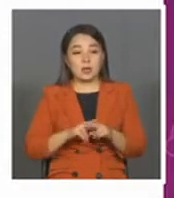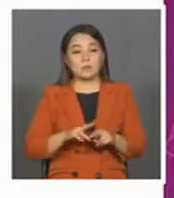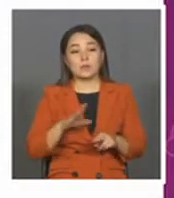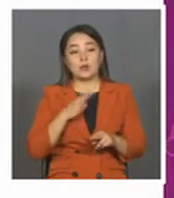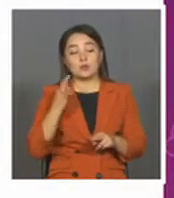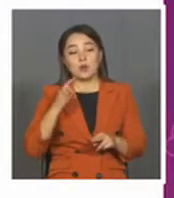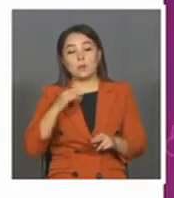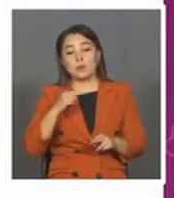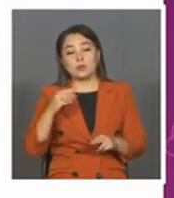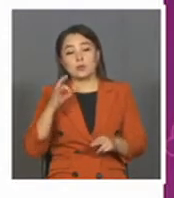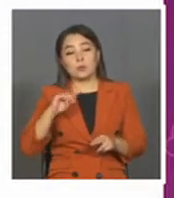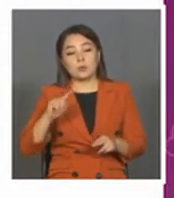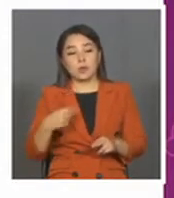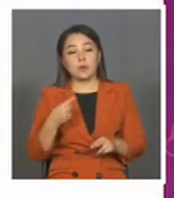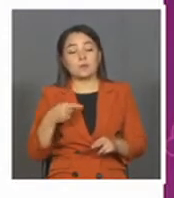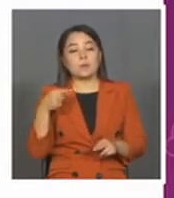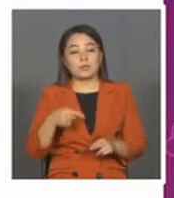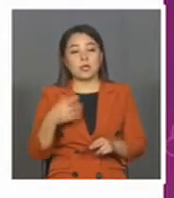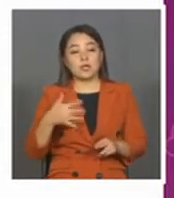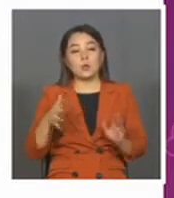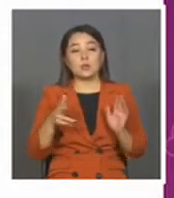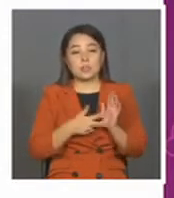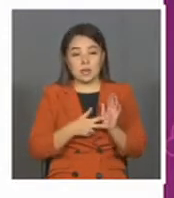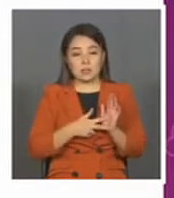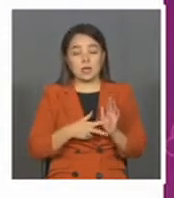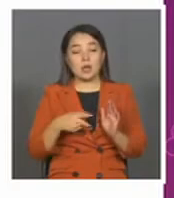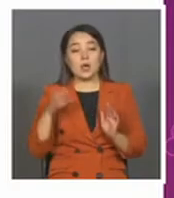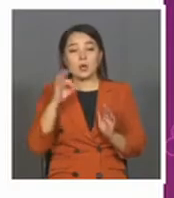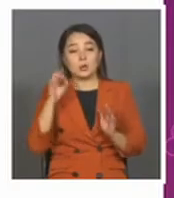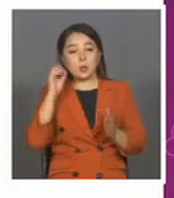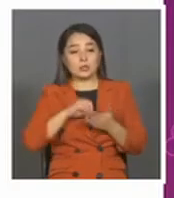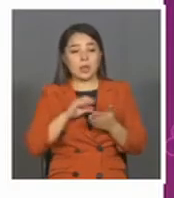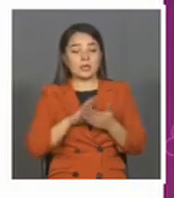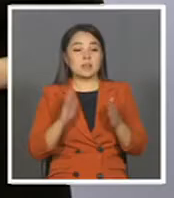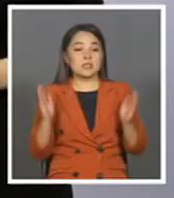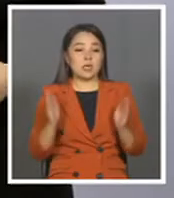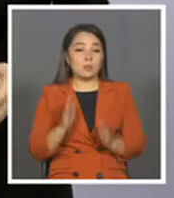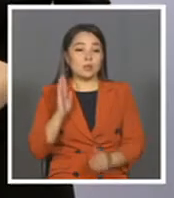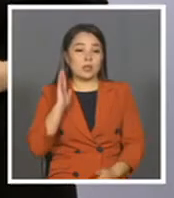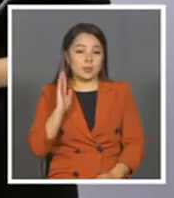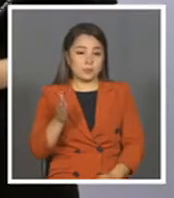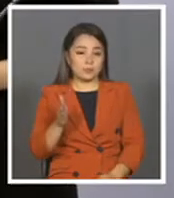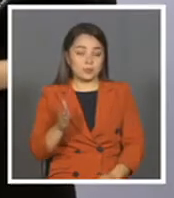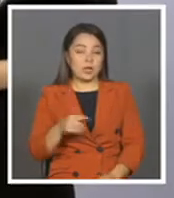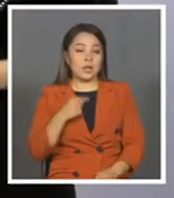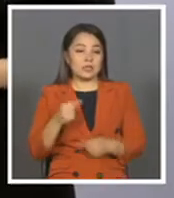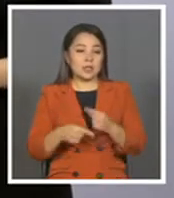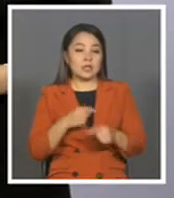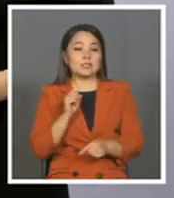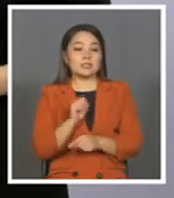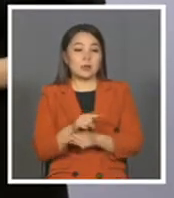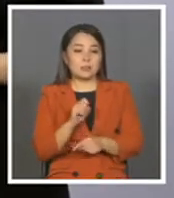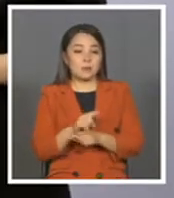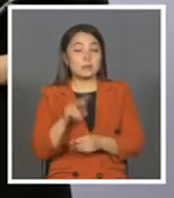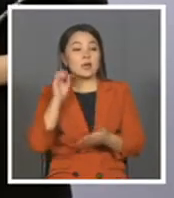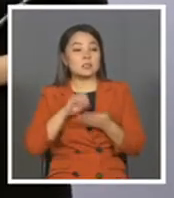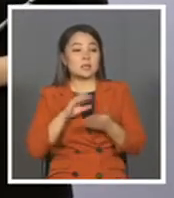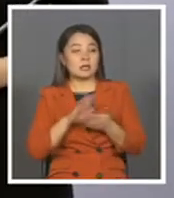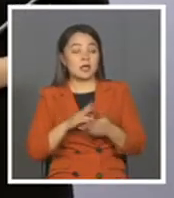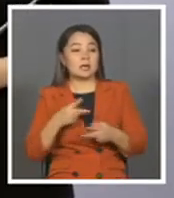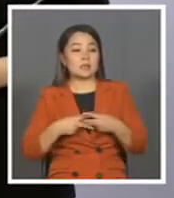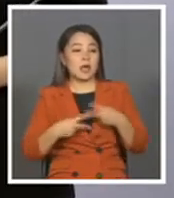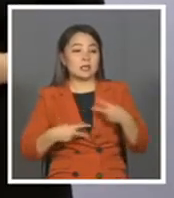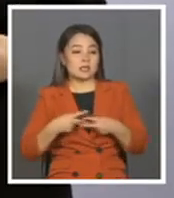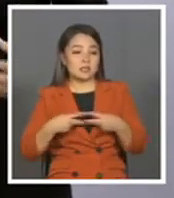минус 0 бүтін 1058 саны 0 санынан кем болады. Келесі тапсырма. Сандарды